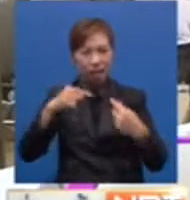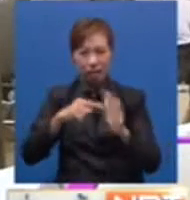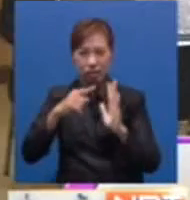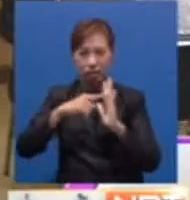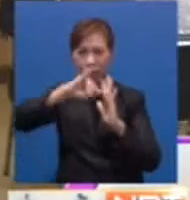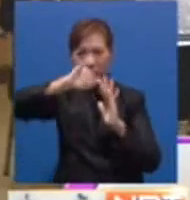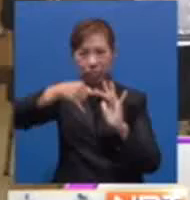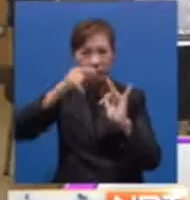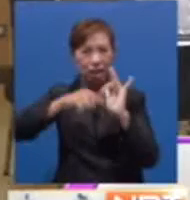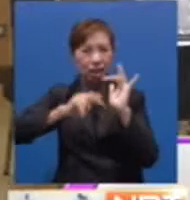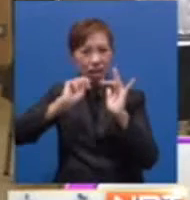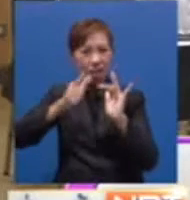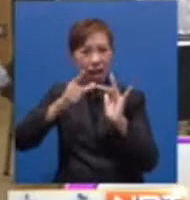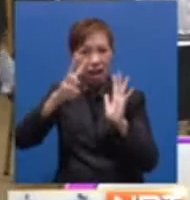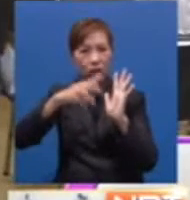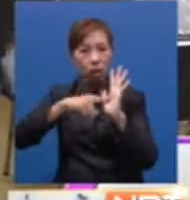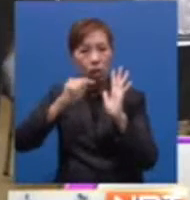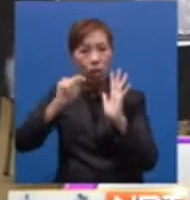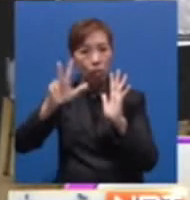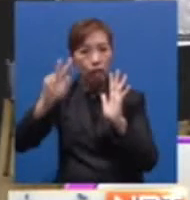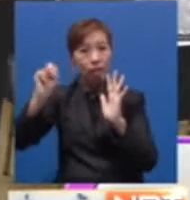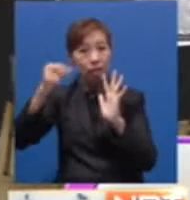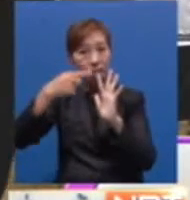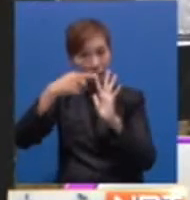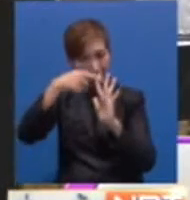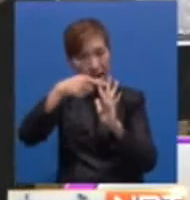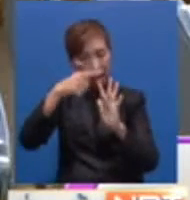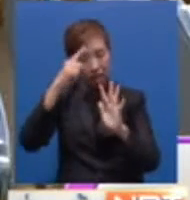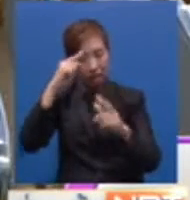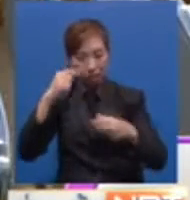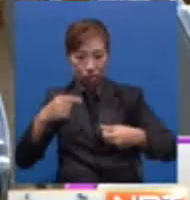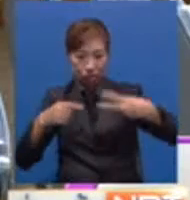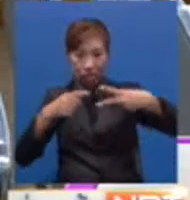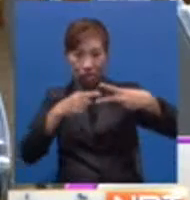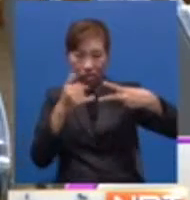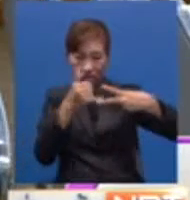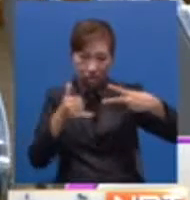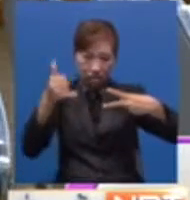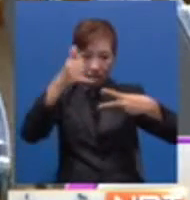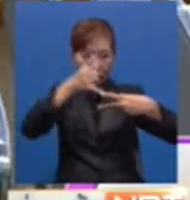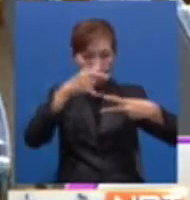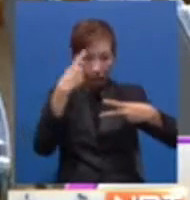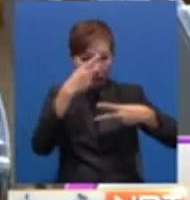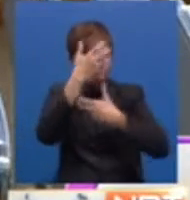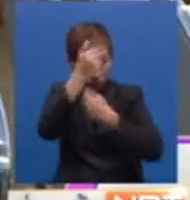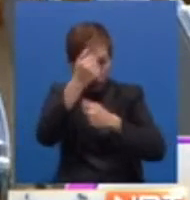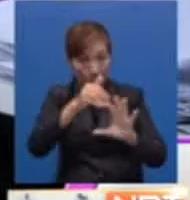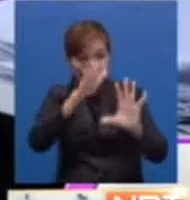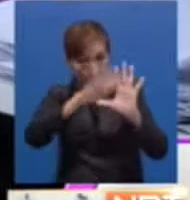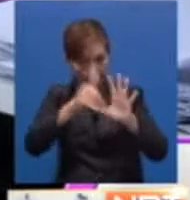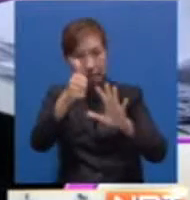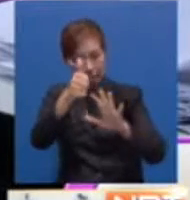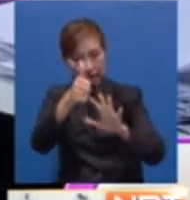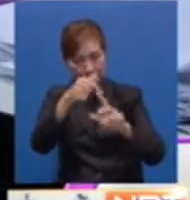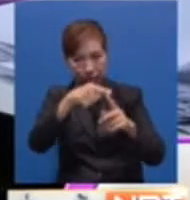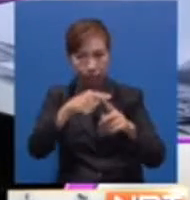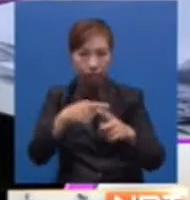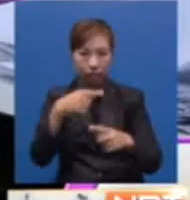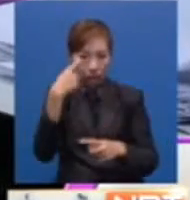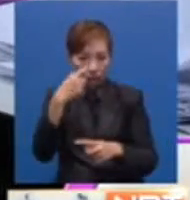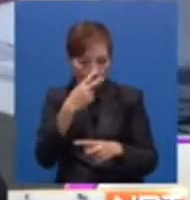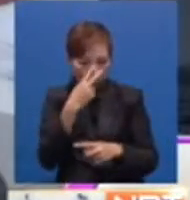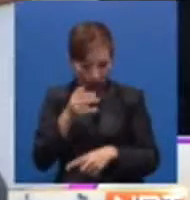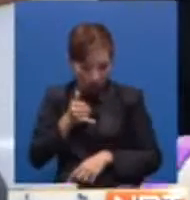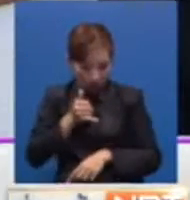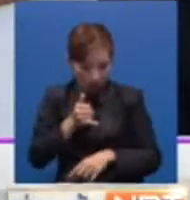ถูกปรับพื้นที่ให้เป็นสถานที่รับสมัครของผู้ที่เข้ารับการสรรหาสปชก็จะเจอจุดรับสมัครที่มีเจ้าหน้าที่กกตประจำ